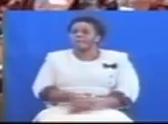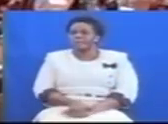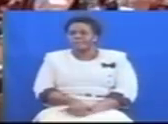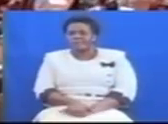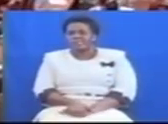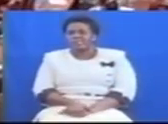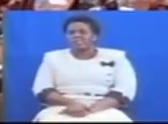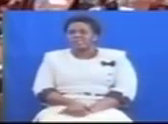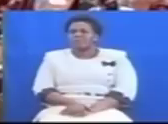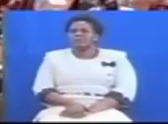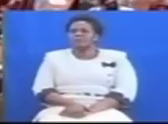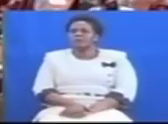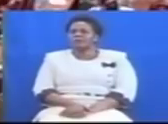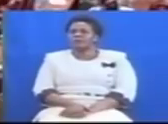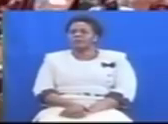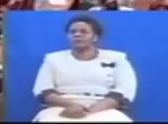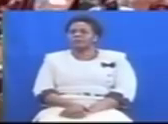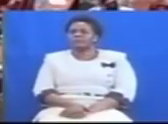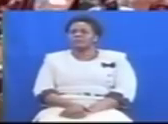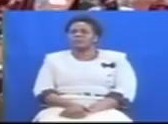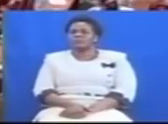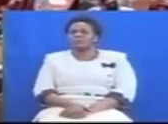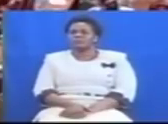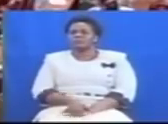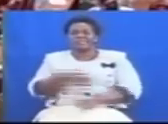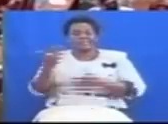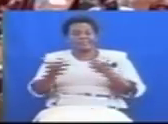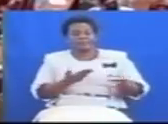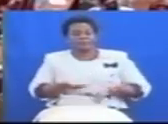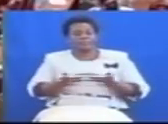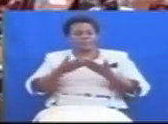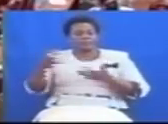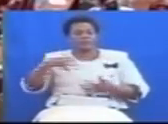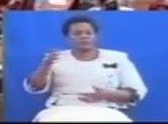Mheshimiwa Naibu Waziri TAMISEMI, majibu.